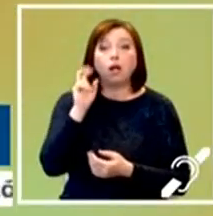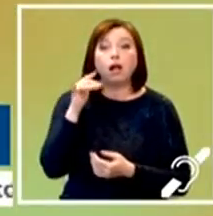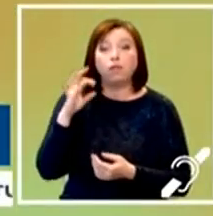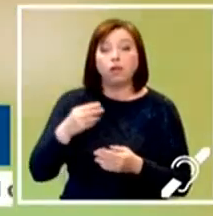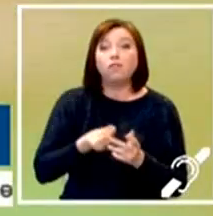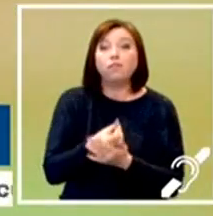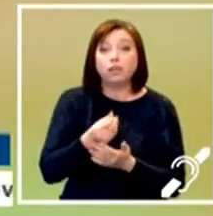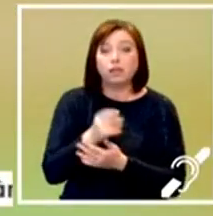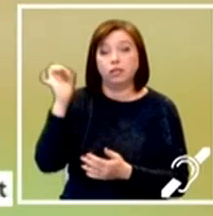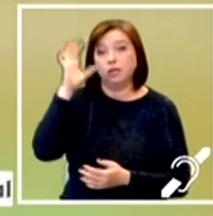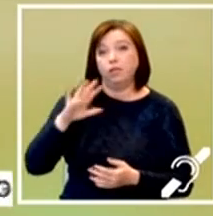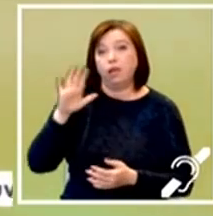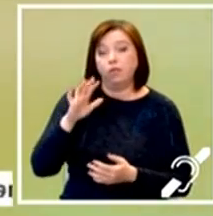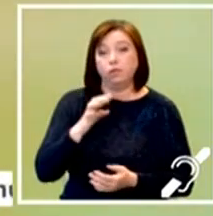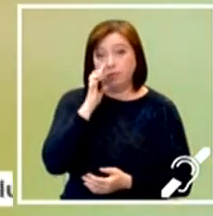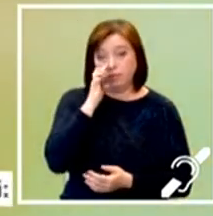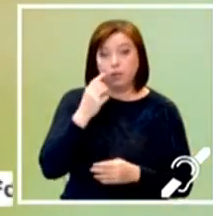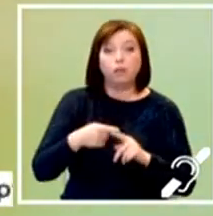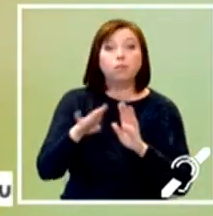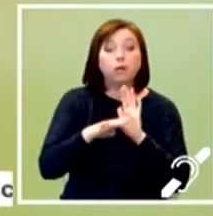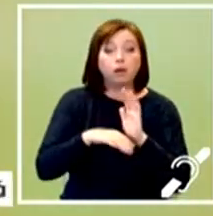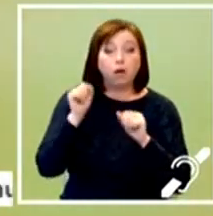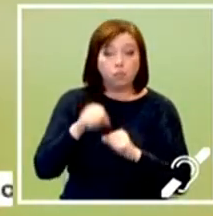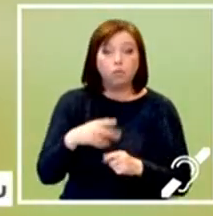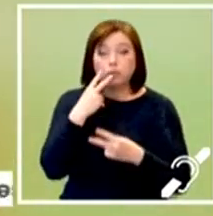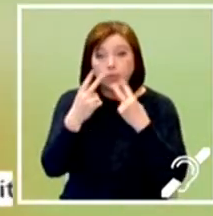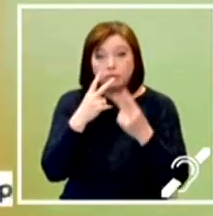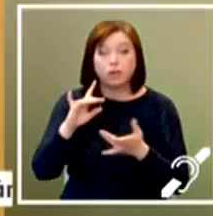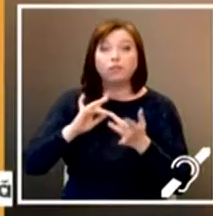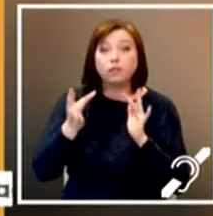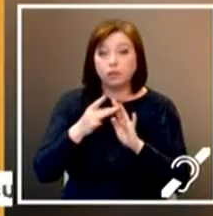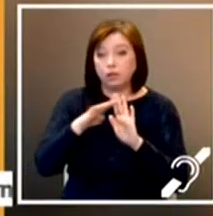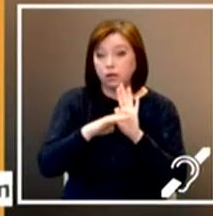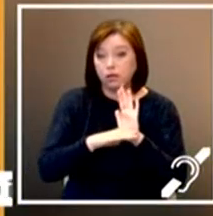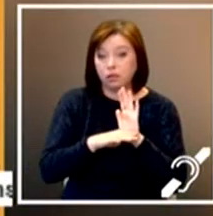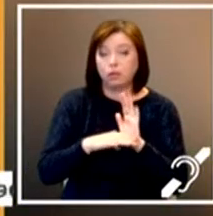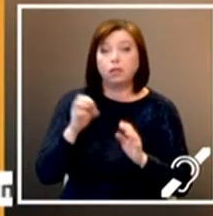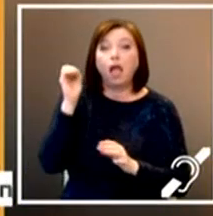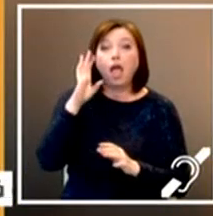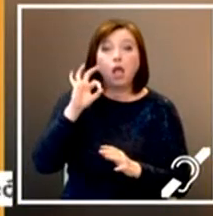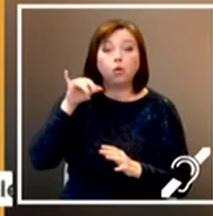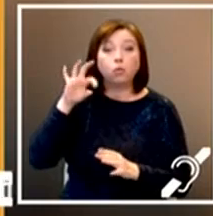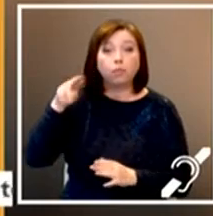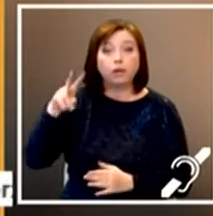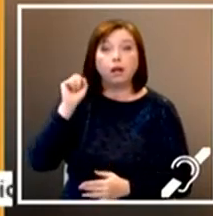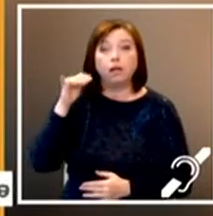finanțat de Uniunea Europeană programul poate fi consultat pe rețelele de socializare Europe